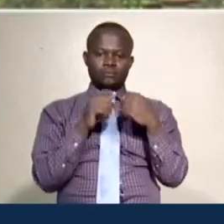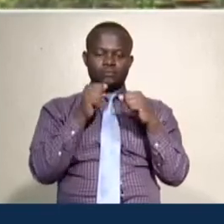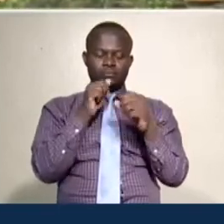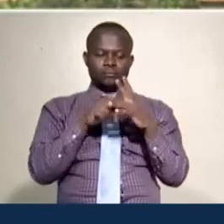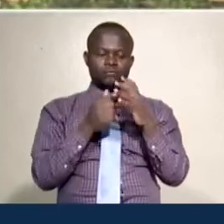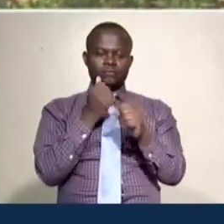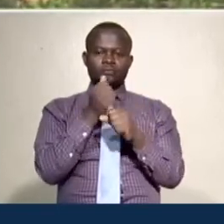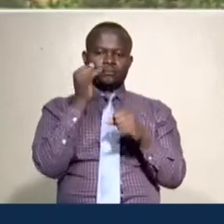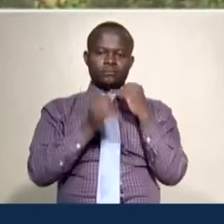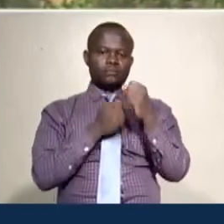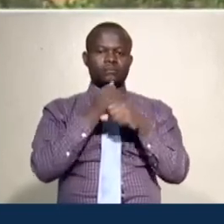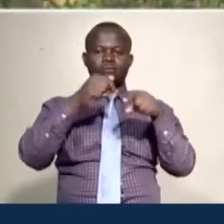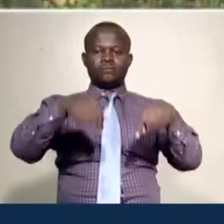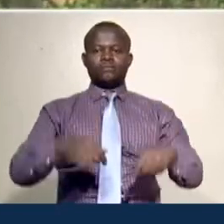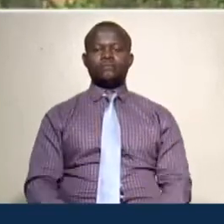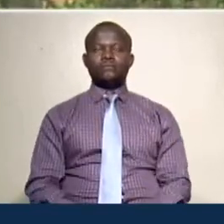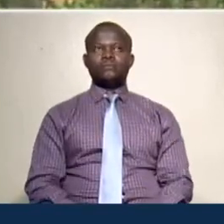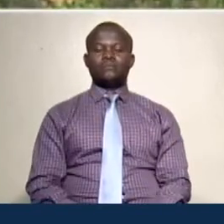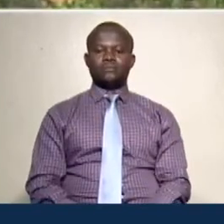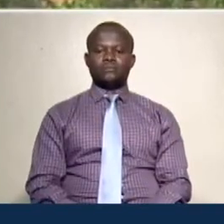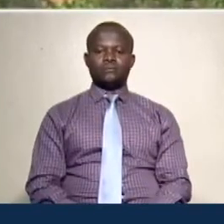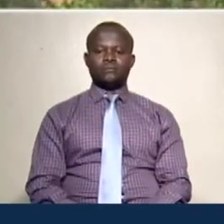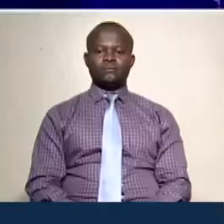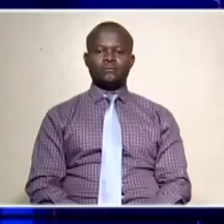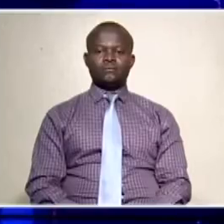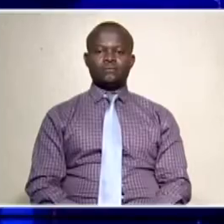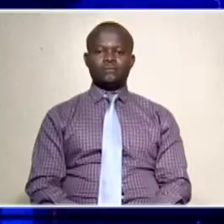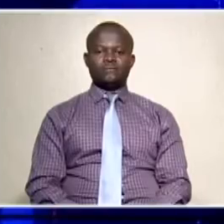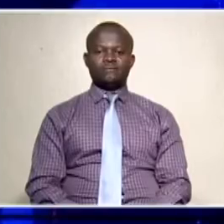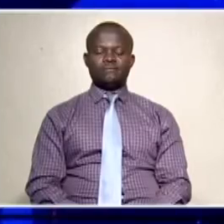mwaka. Calixte Kaberuka, Umujyi wa Kigali.